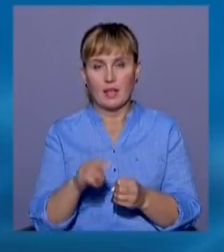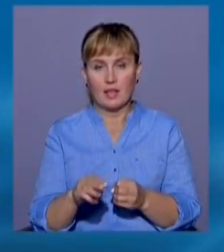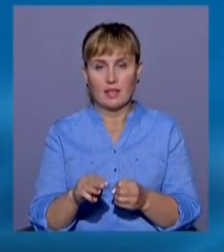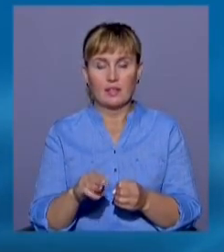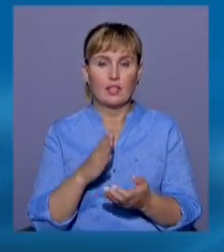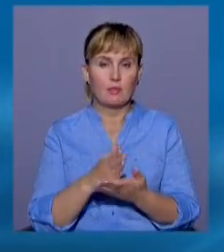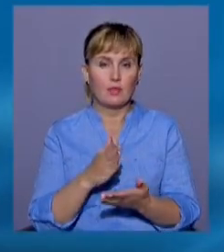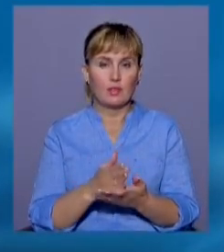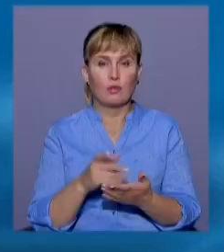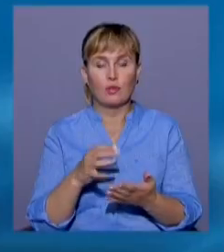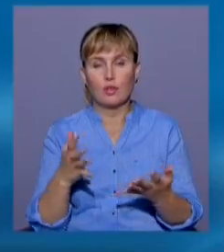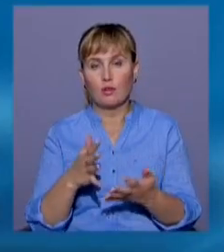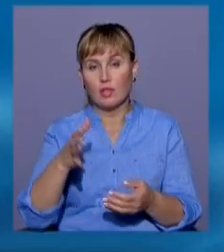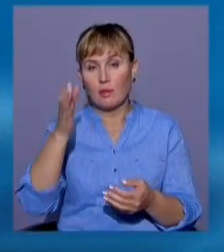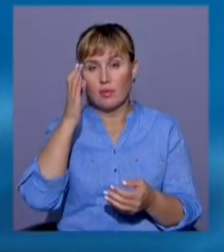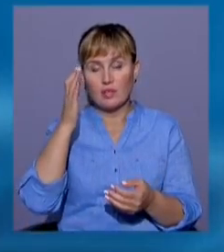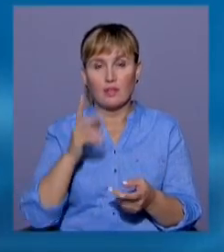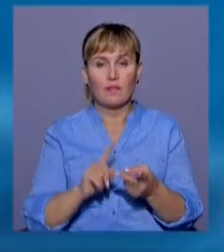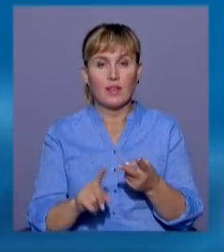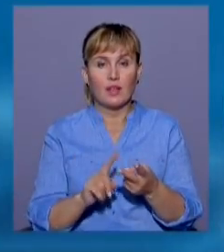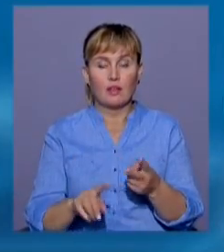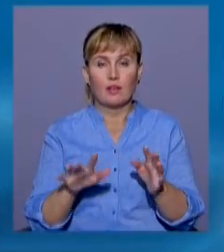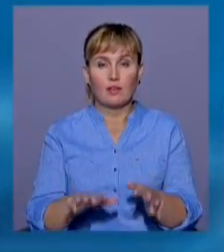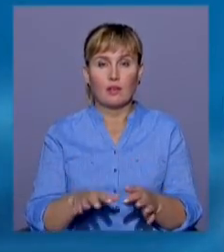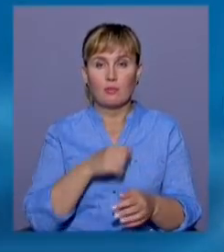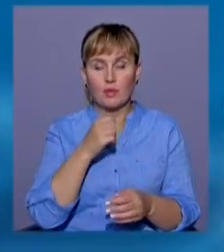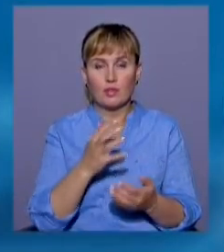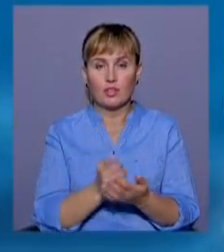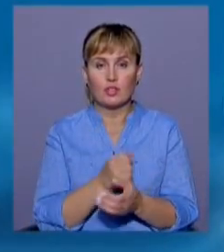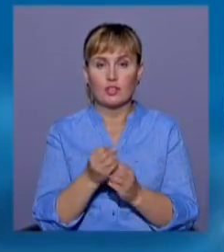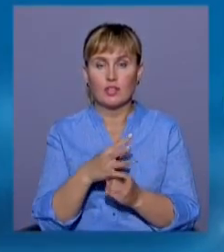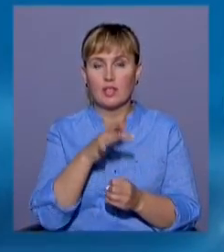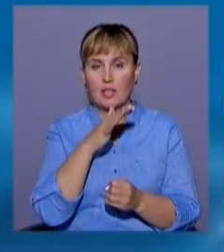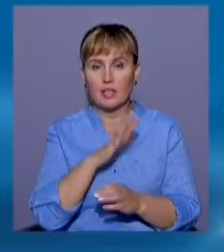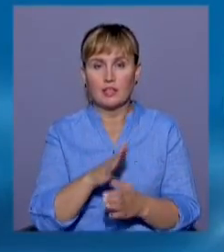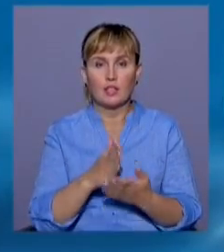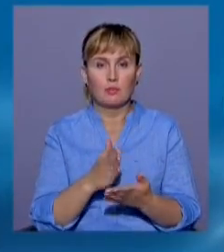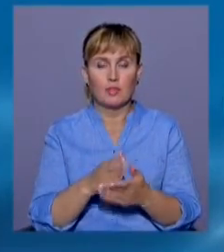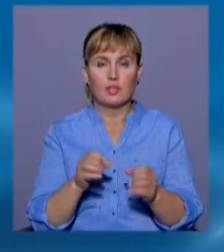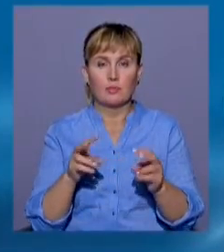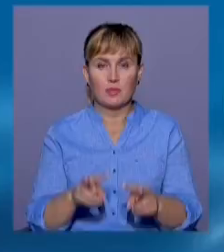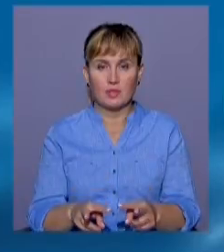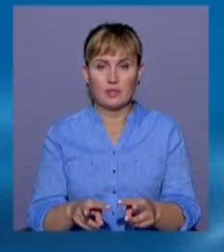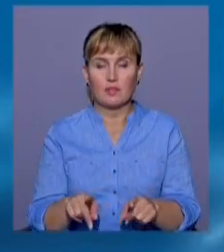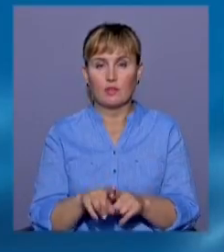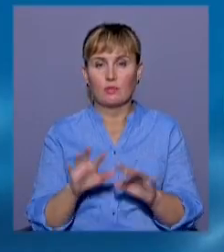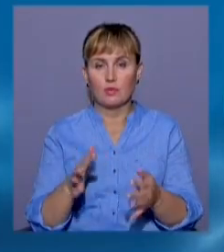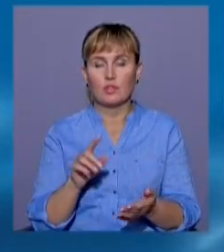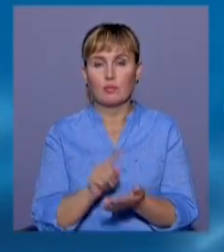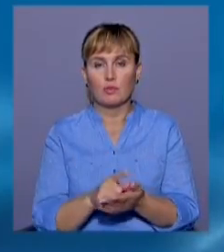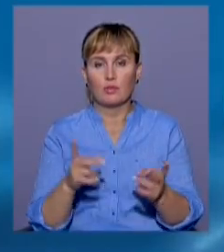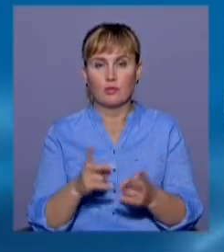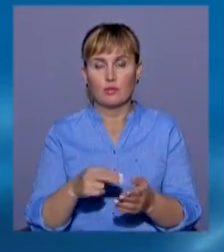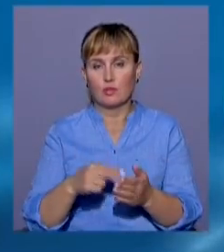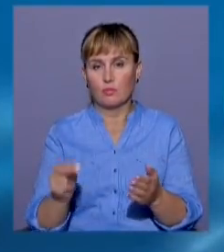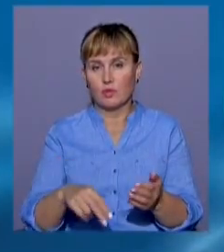человека, имеющего хоть какое-то образование. Второй пункт – подросток, достигший 14 лет и не имеющий специальное образование. В таком случае обязательно нужна